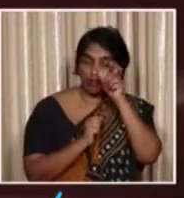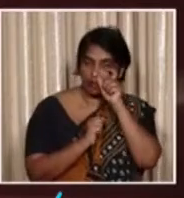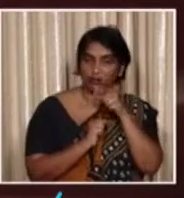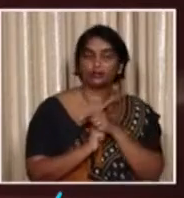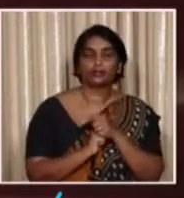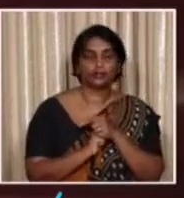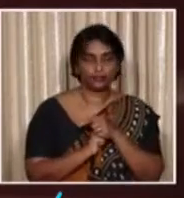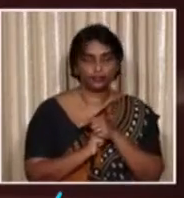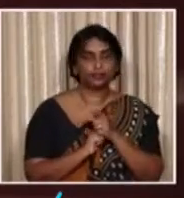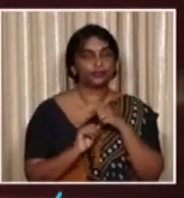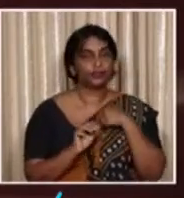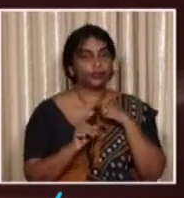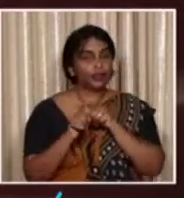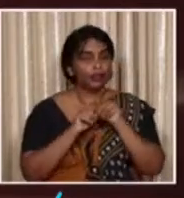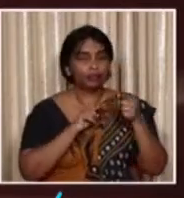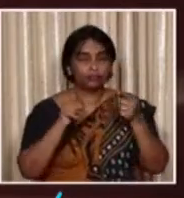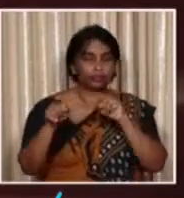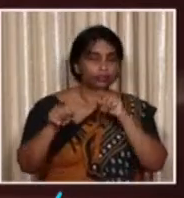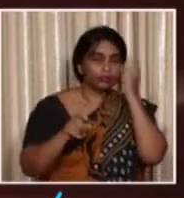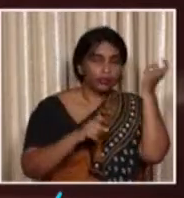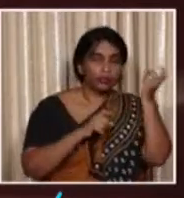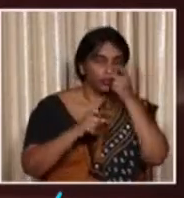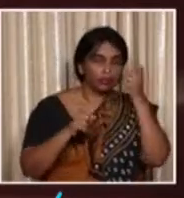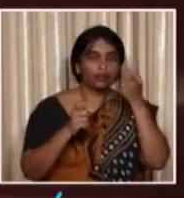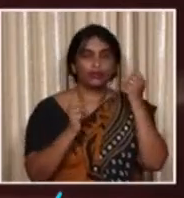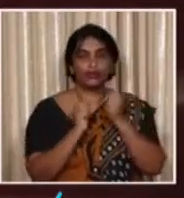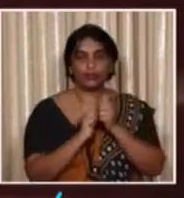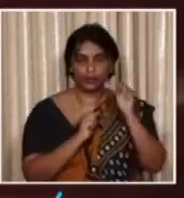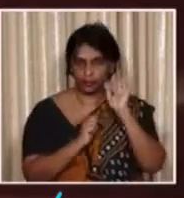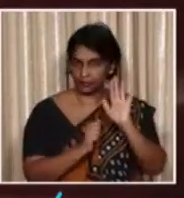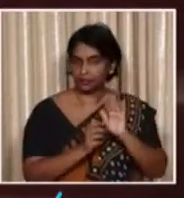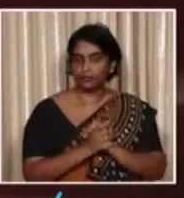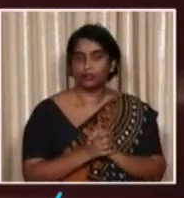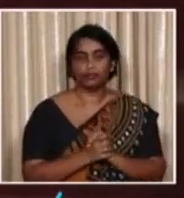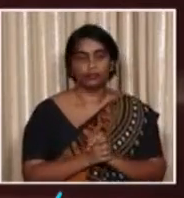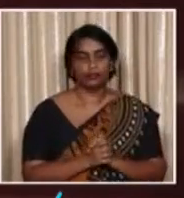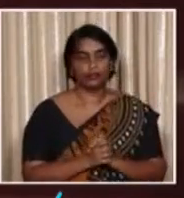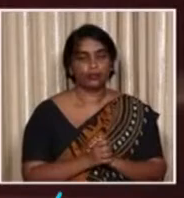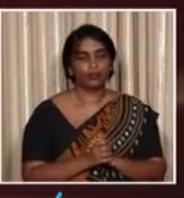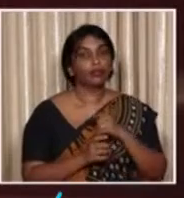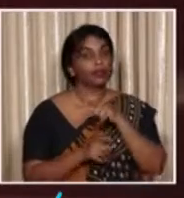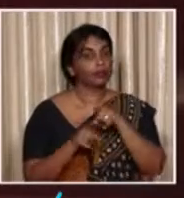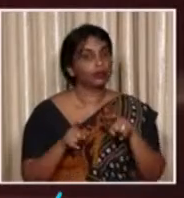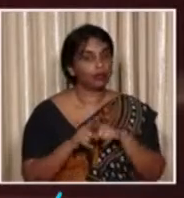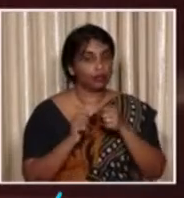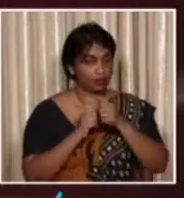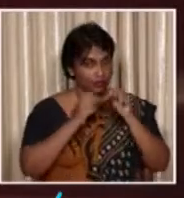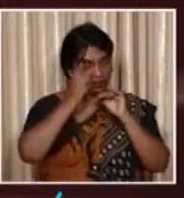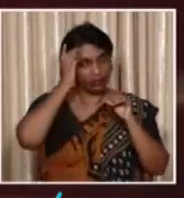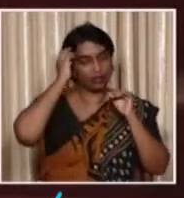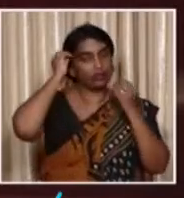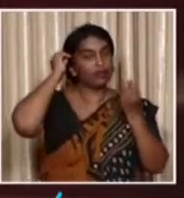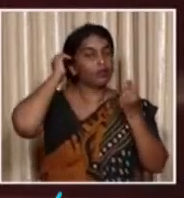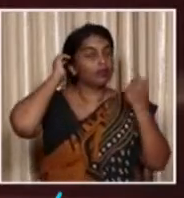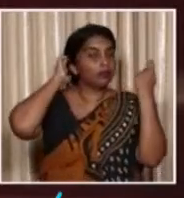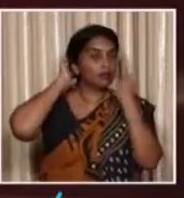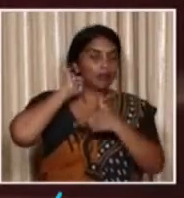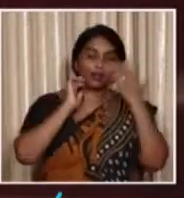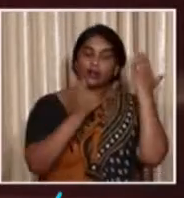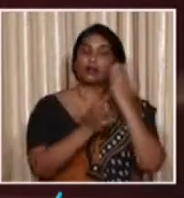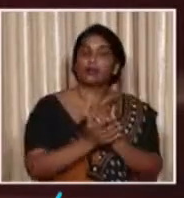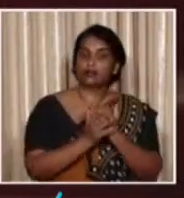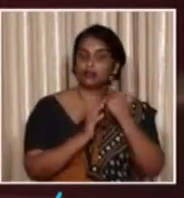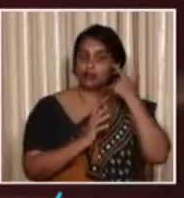සඳහා සෑම අස්සක් මුල්ලක් නෑරම රිංගමින් කටයුතු කරමින් සිටිනවා. එසේ කරනුයේ එම වන්දි හිමිකම් පෑම